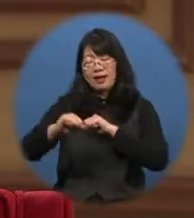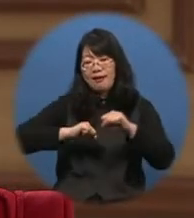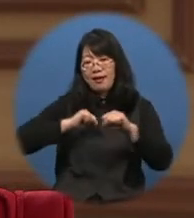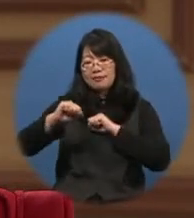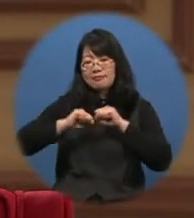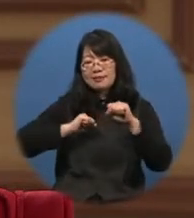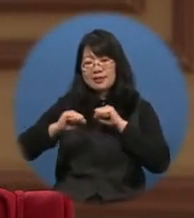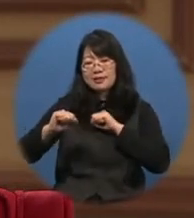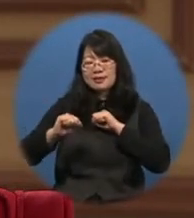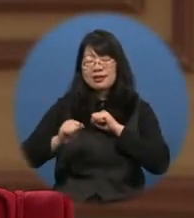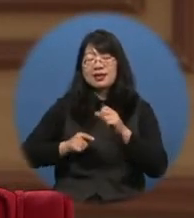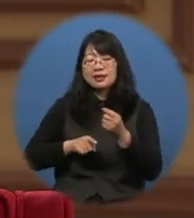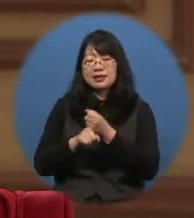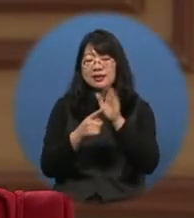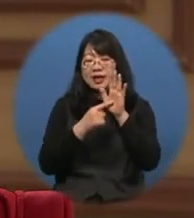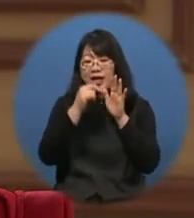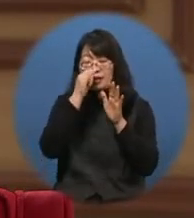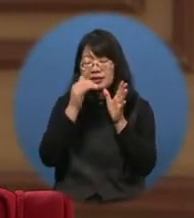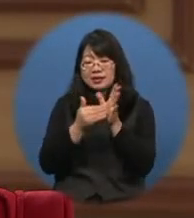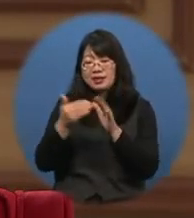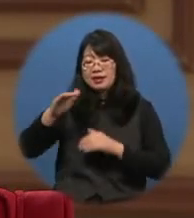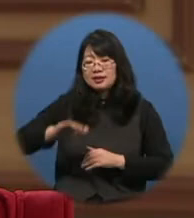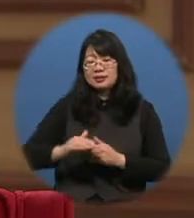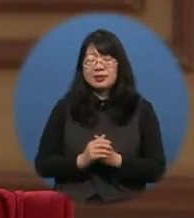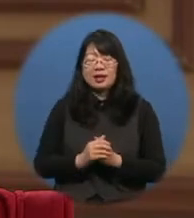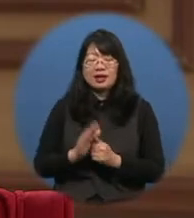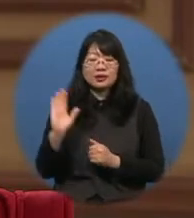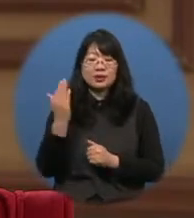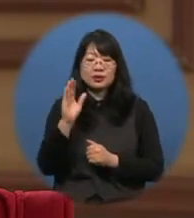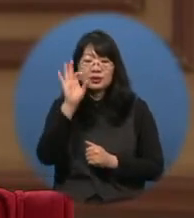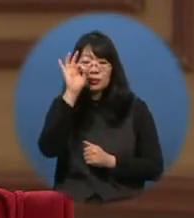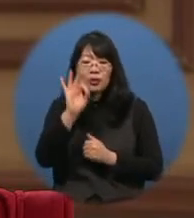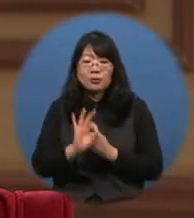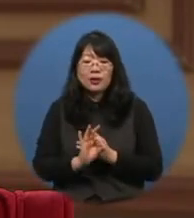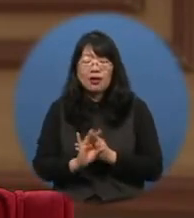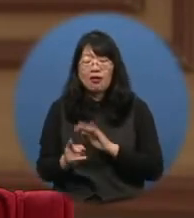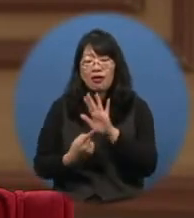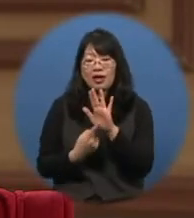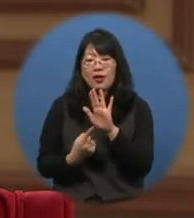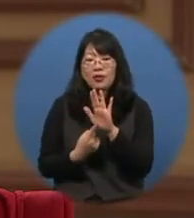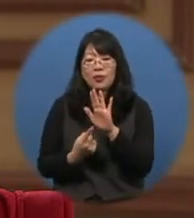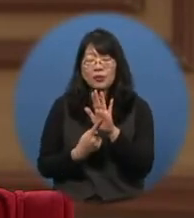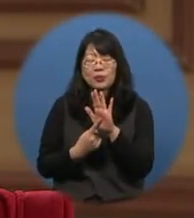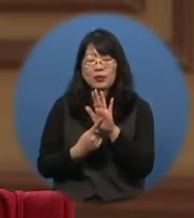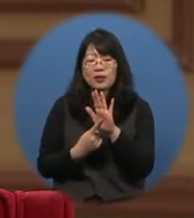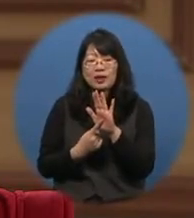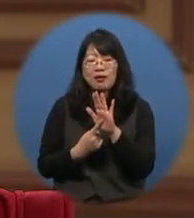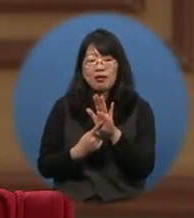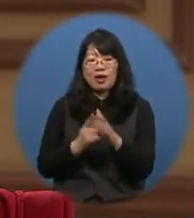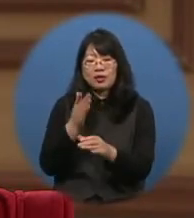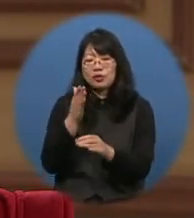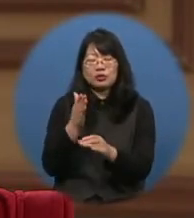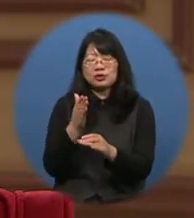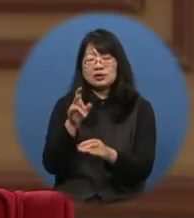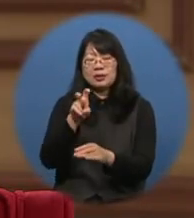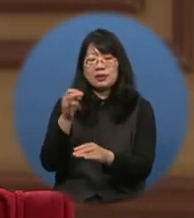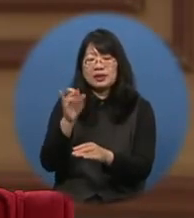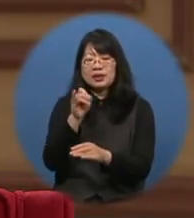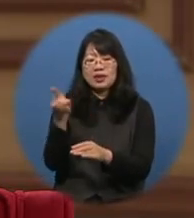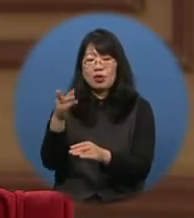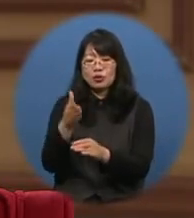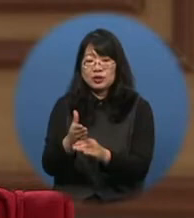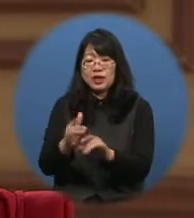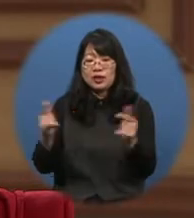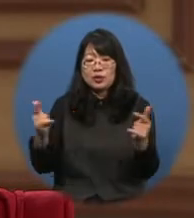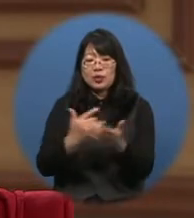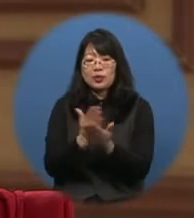이렇게 정의를 하고 있습니다만은 요새는 이제 광고가 매스미디어 중심으로 가지 않고 네. 여러